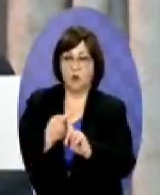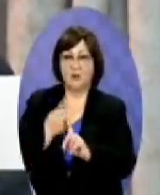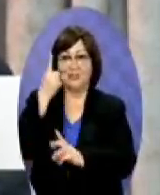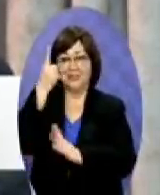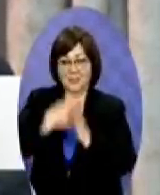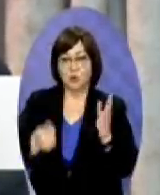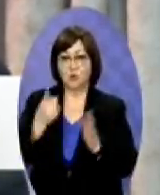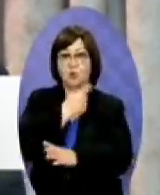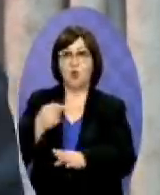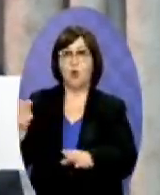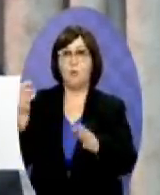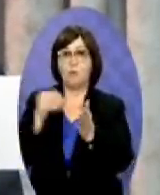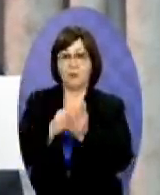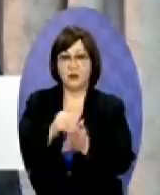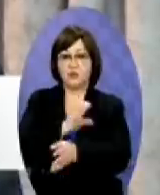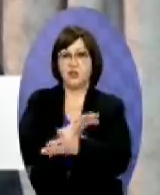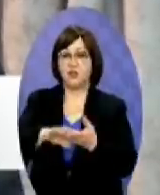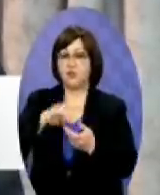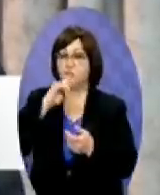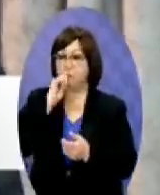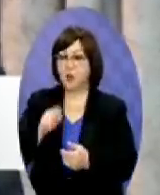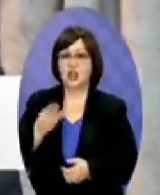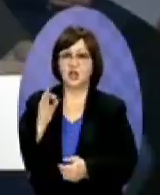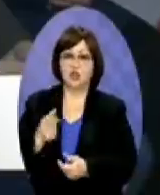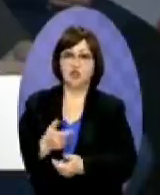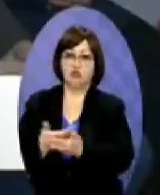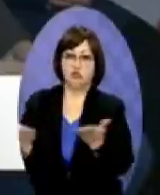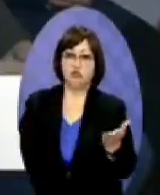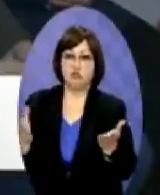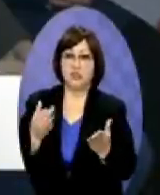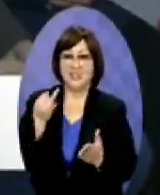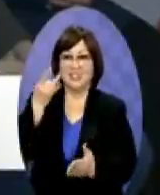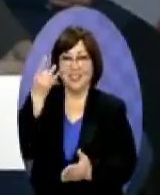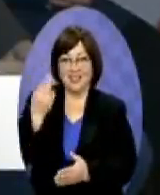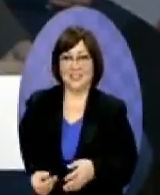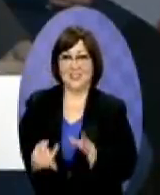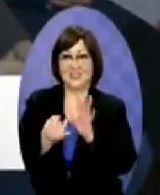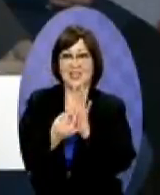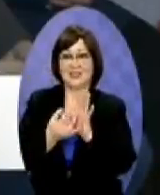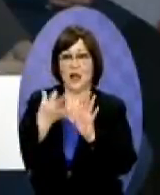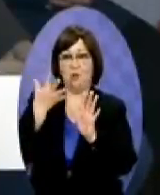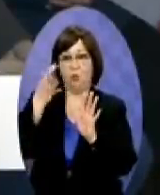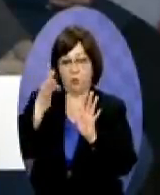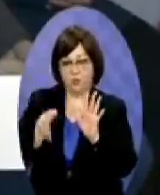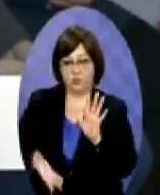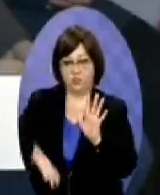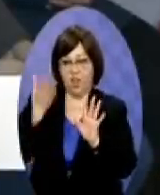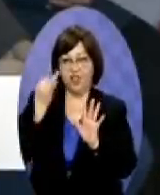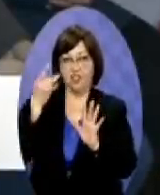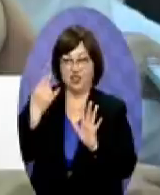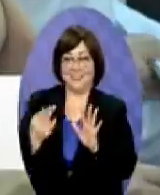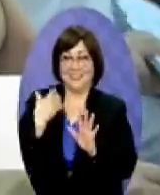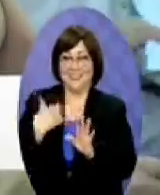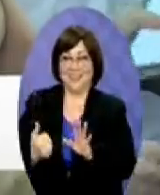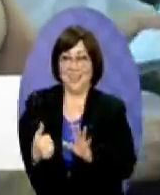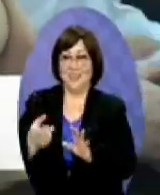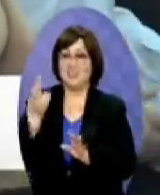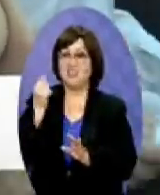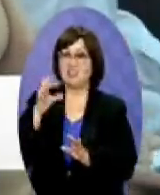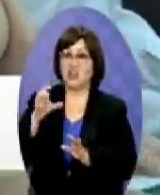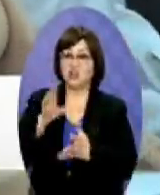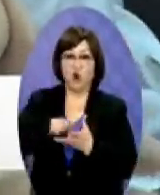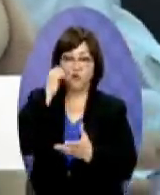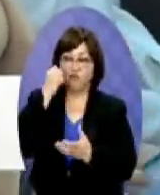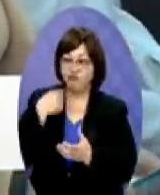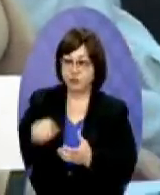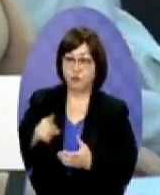болсон тухайга салбарын сайд ярьж байлаа. Тухайлбал ирц 75-аас дээш хувьтай суралцагч бүр энэ тэтгэлгийг өөрийн дансандаа сар бүр